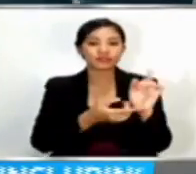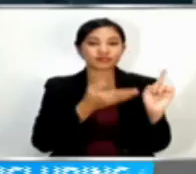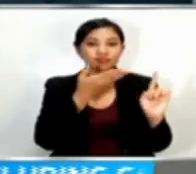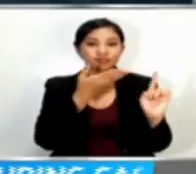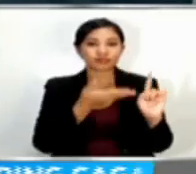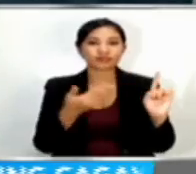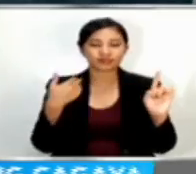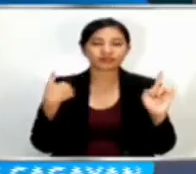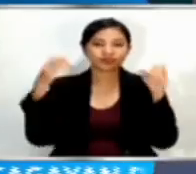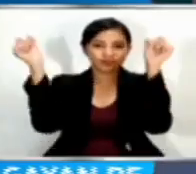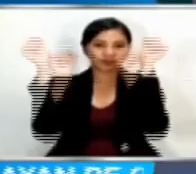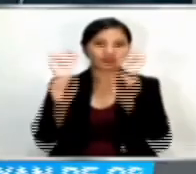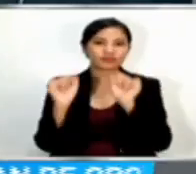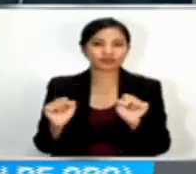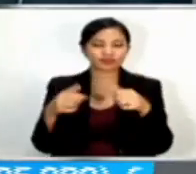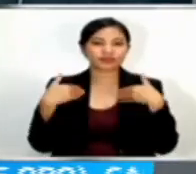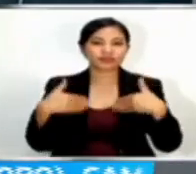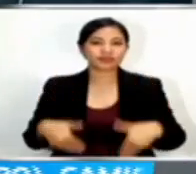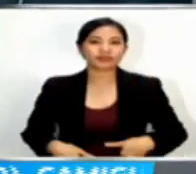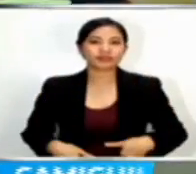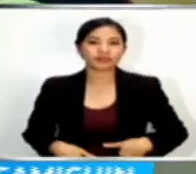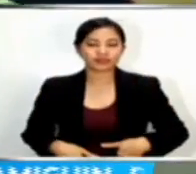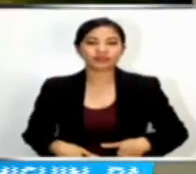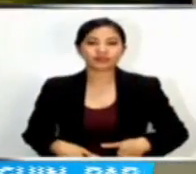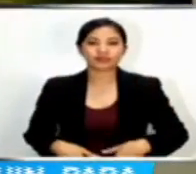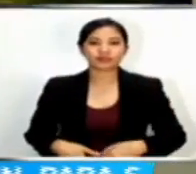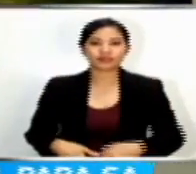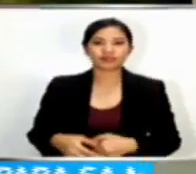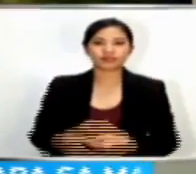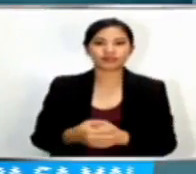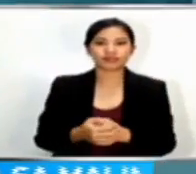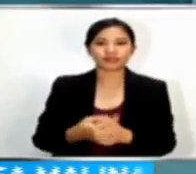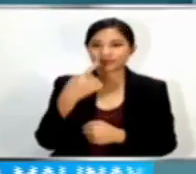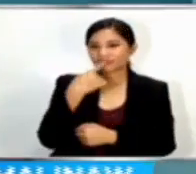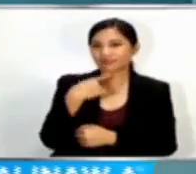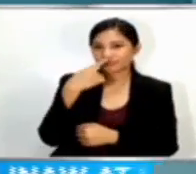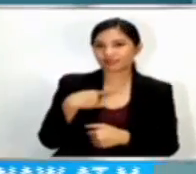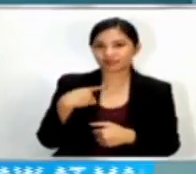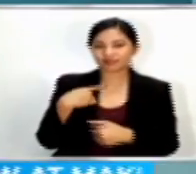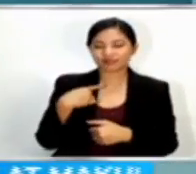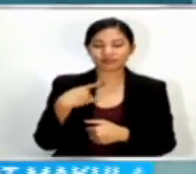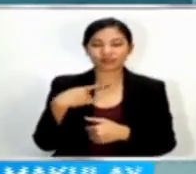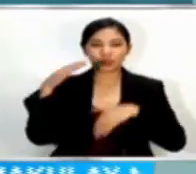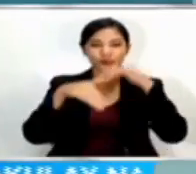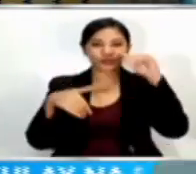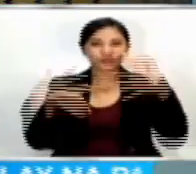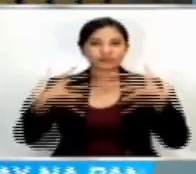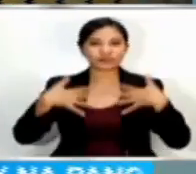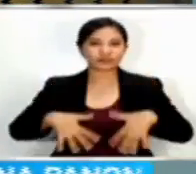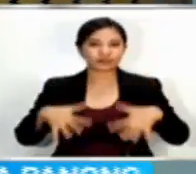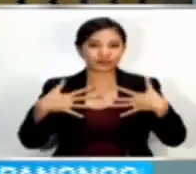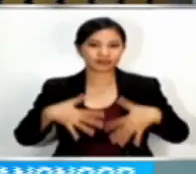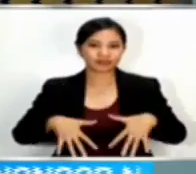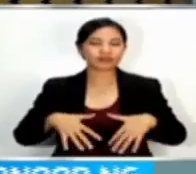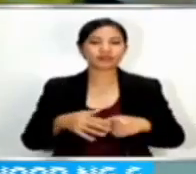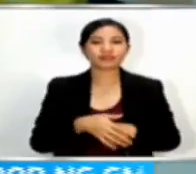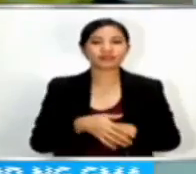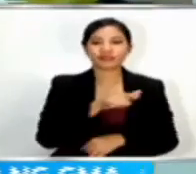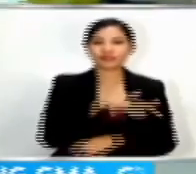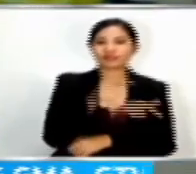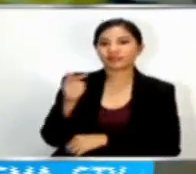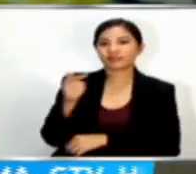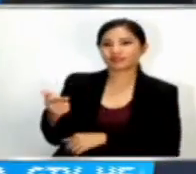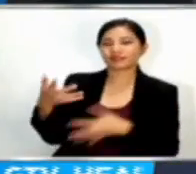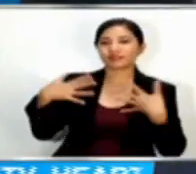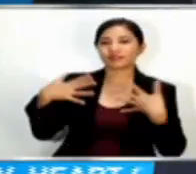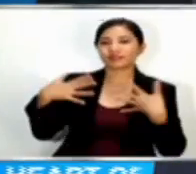kaseksihan, suot ang isang pulang swimwear. Pero di siya inatrasan ni Yaya Melody, suot ang isang puting